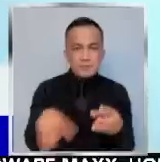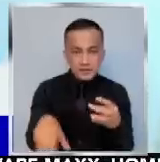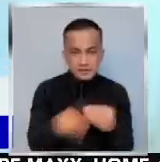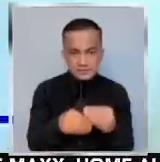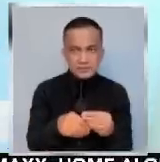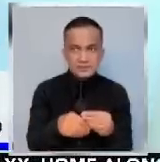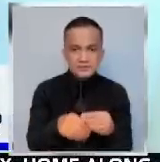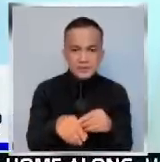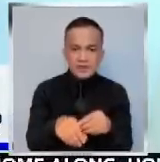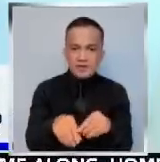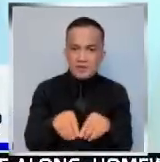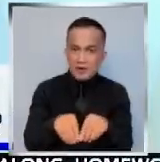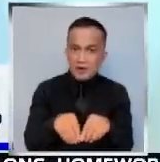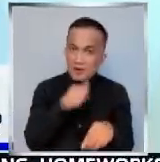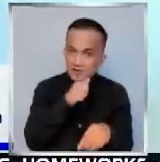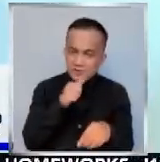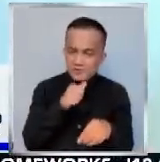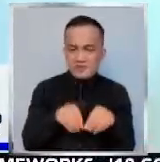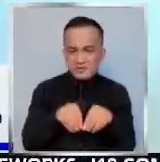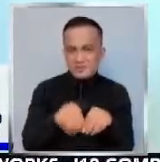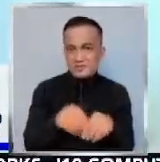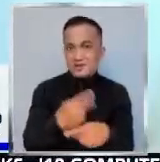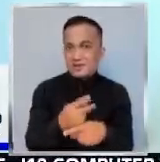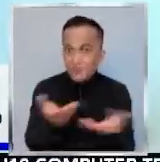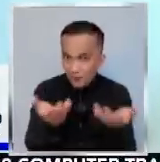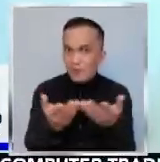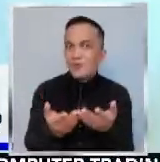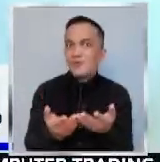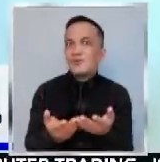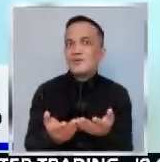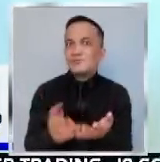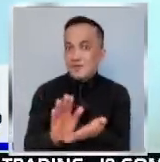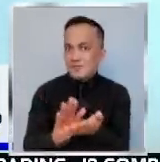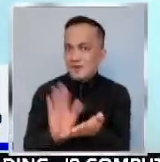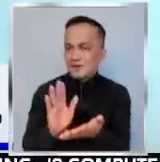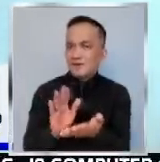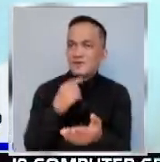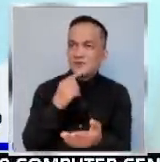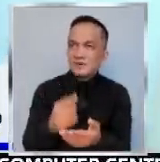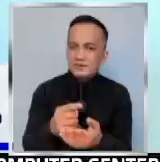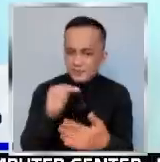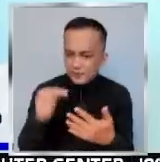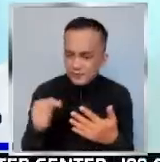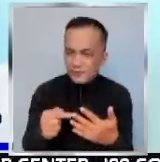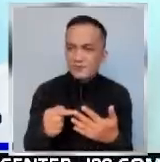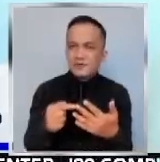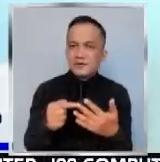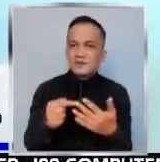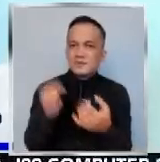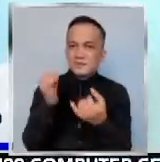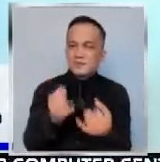agriculture products natin. Nako, medyo mamahal yung apples, mamahal yung mga imported na fruits.